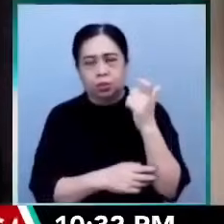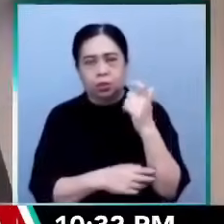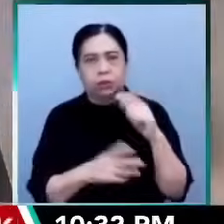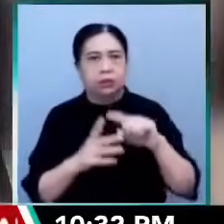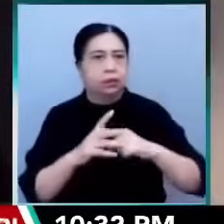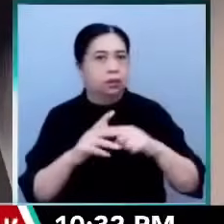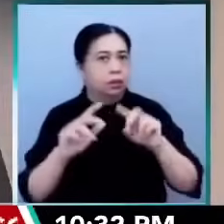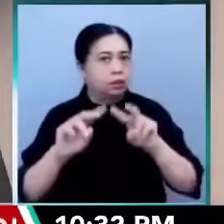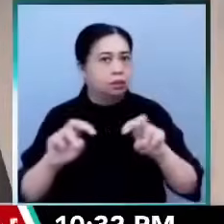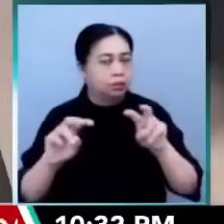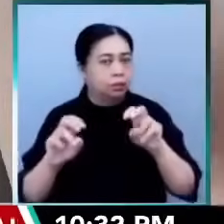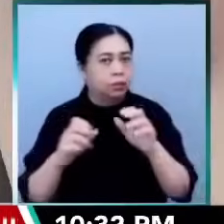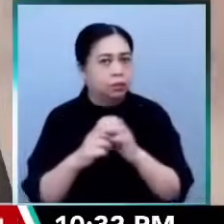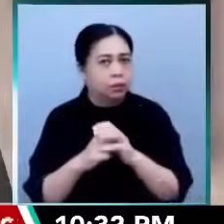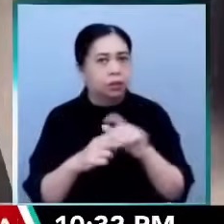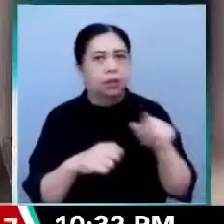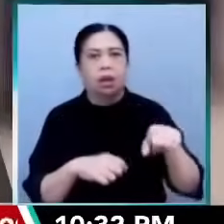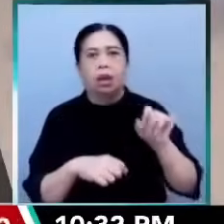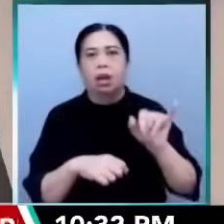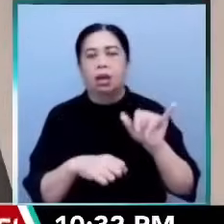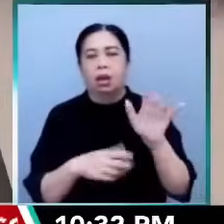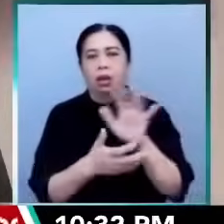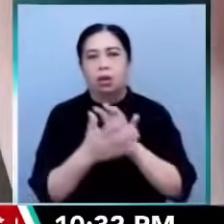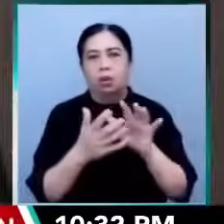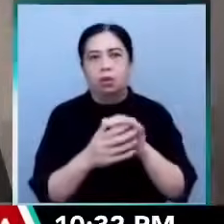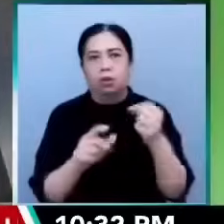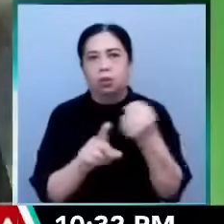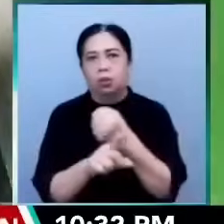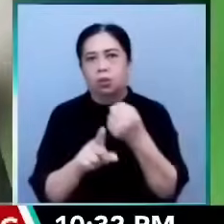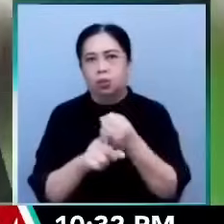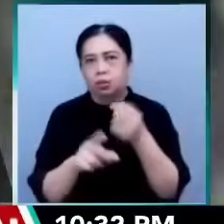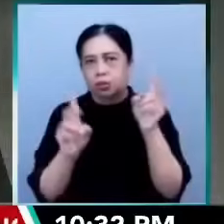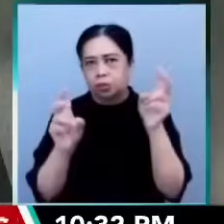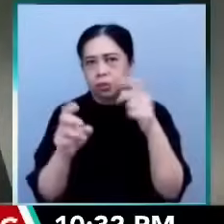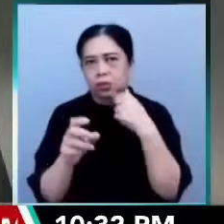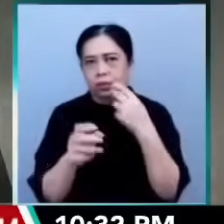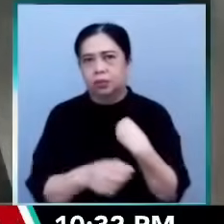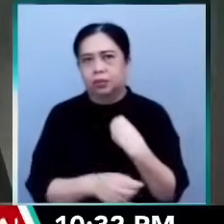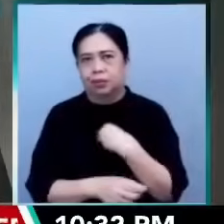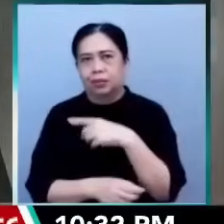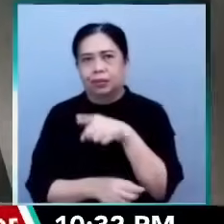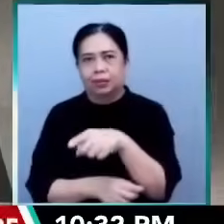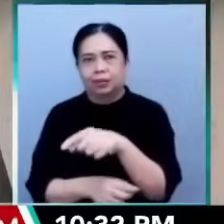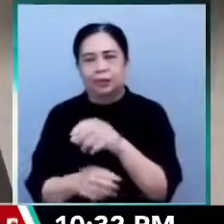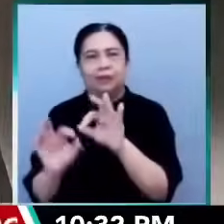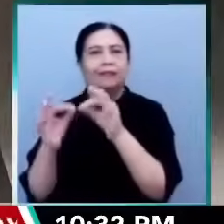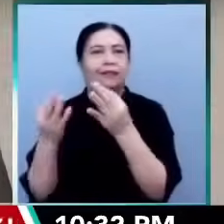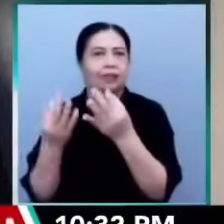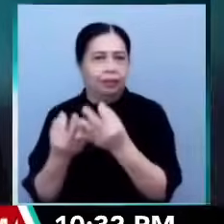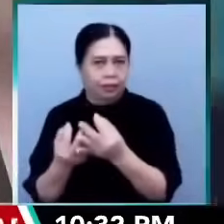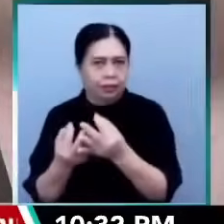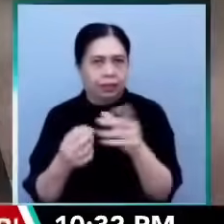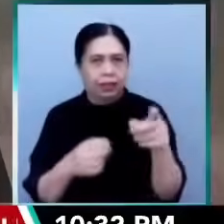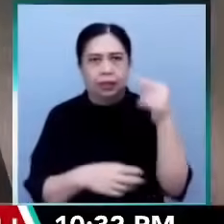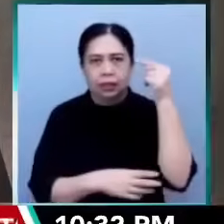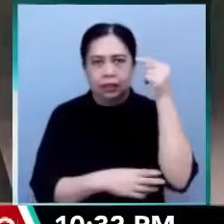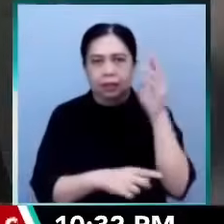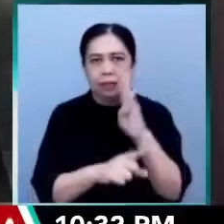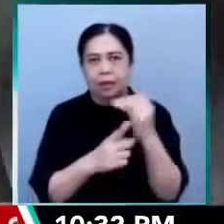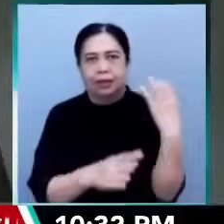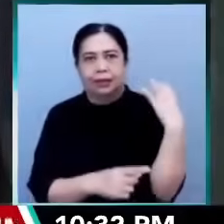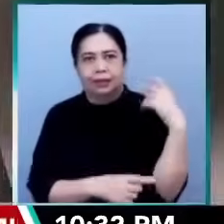imbestigasyon, nag-ugat ang gulo sa pambubugbog umano ng mga miyembro ng isang pamilya sa pamangkin ni Barangay Chairman